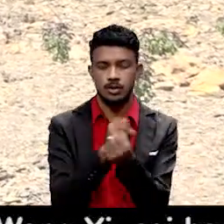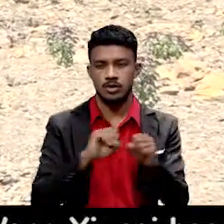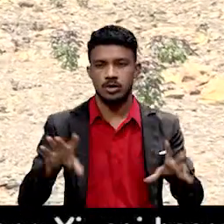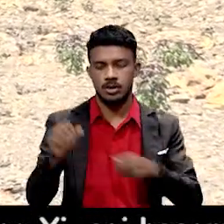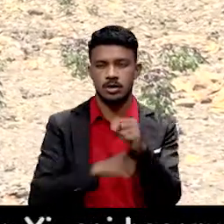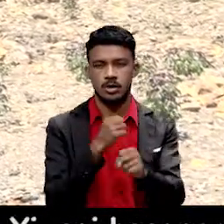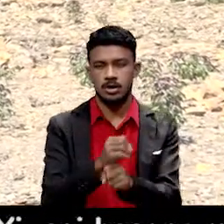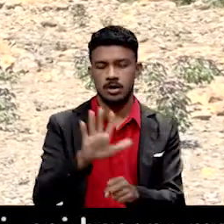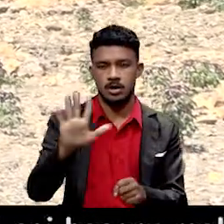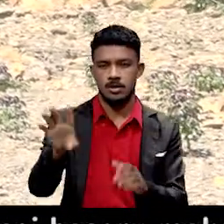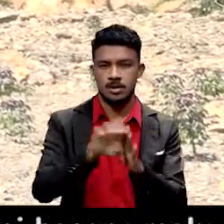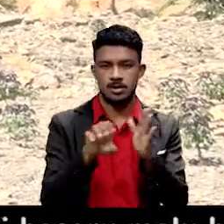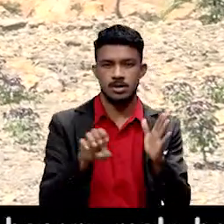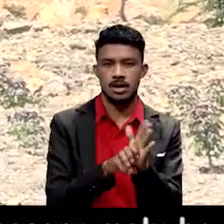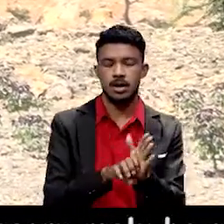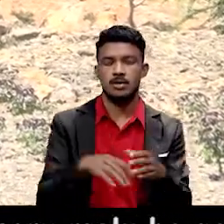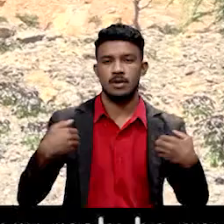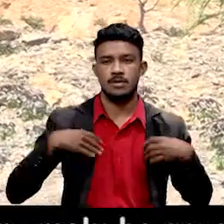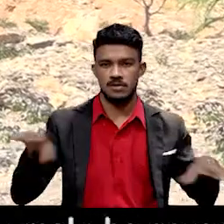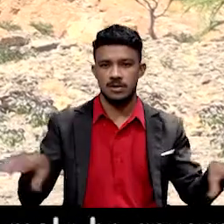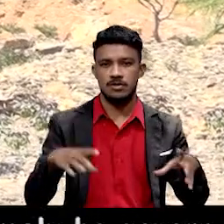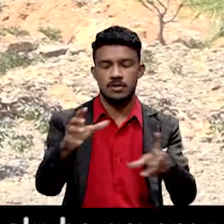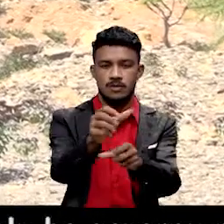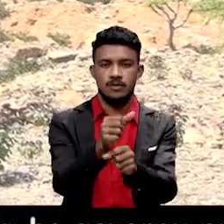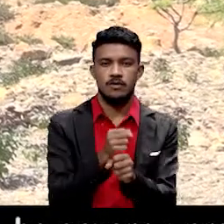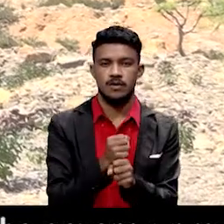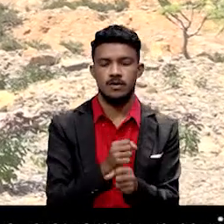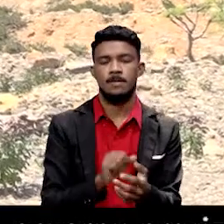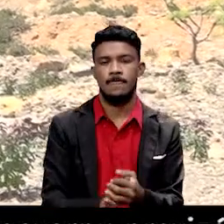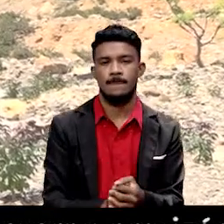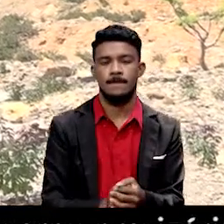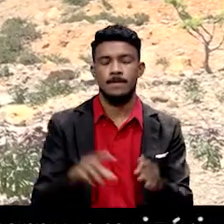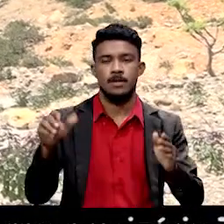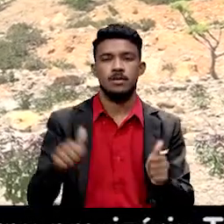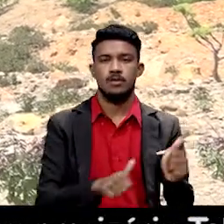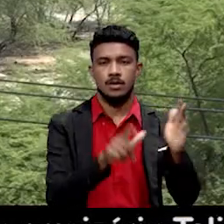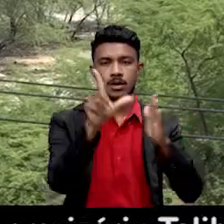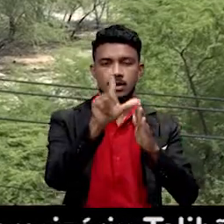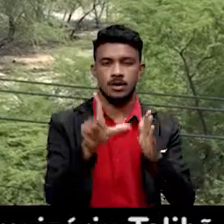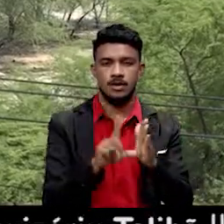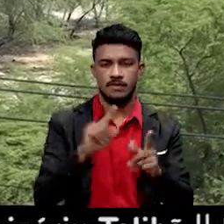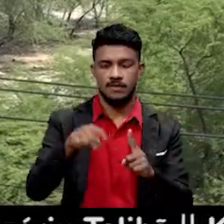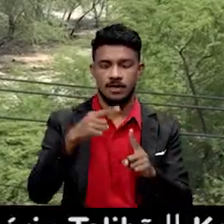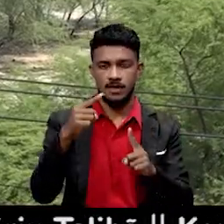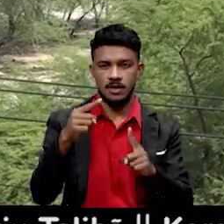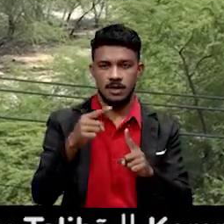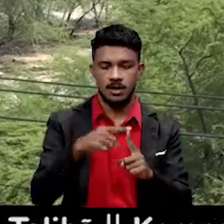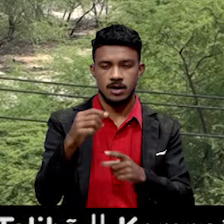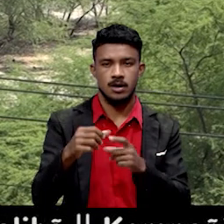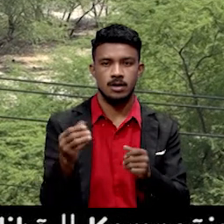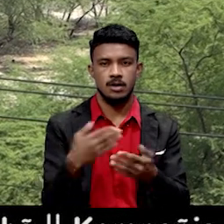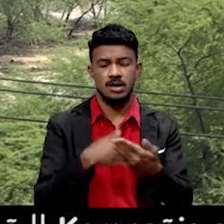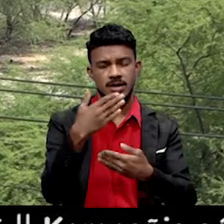5, Estado se ia competência atu foti medidas. Tuir le investimento Wainhira Liutinan 5